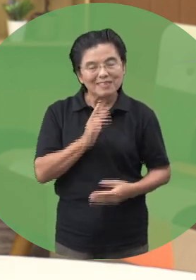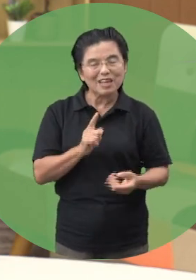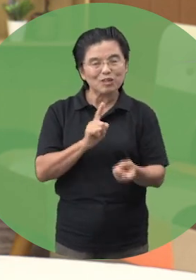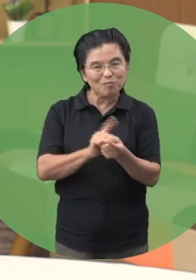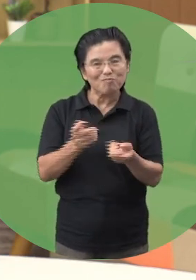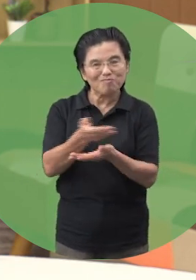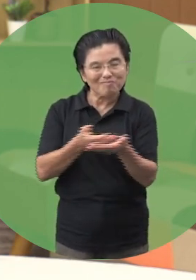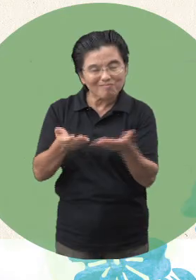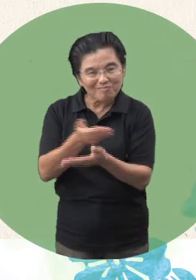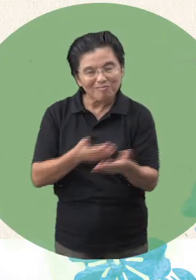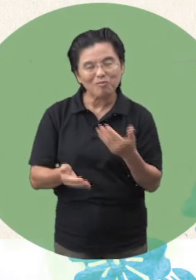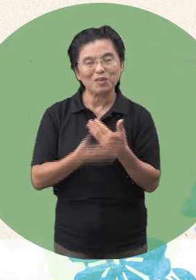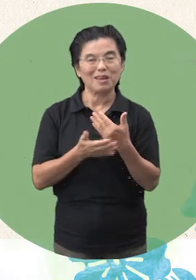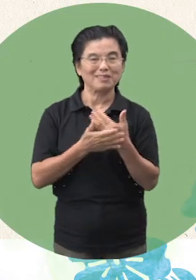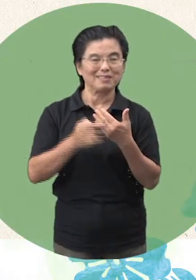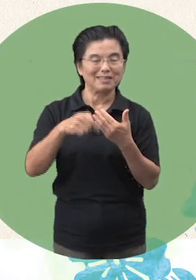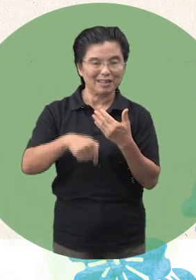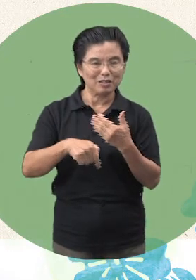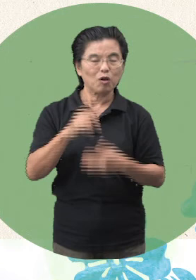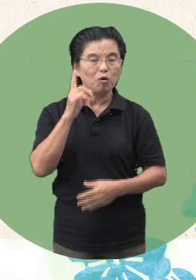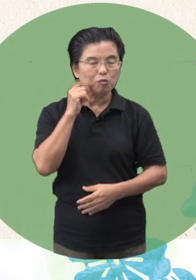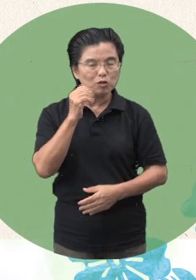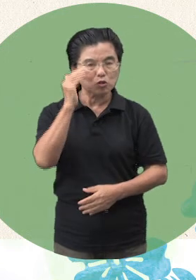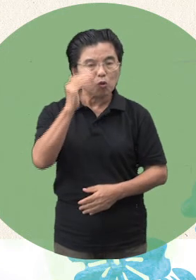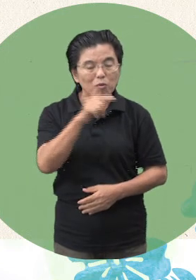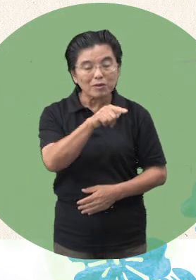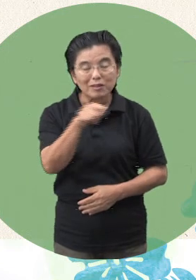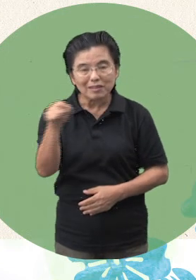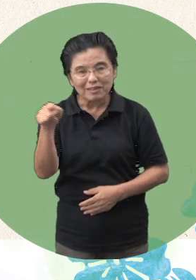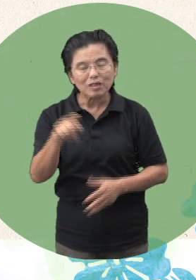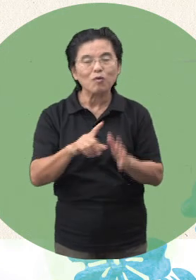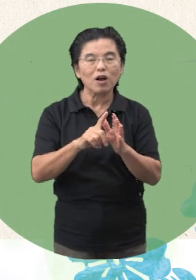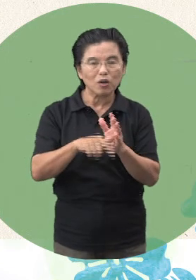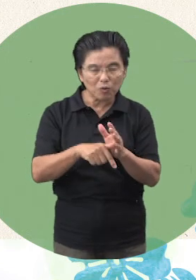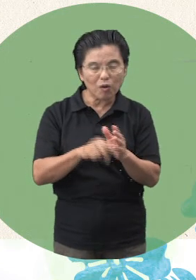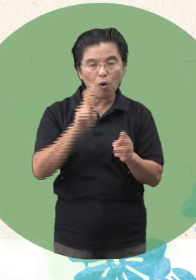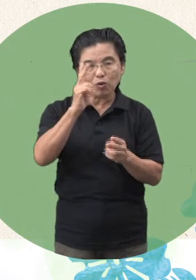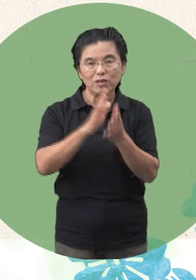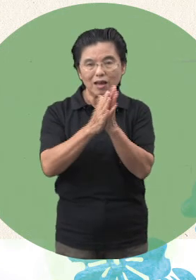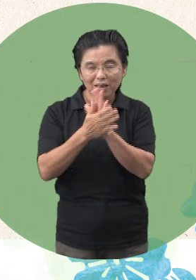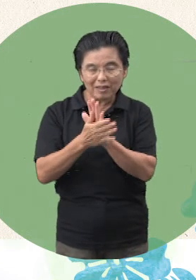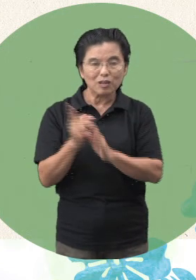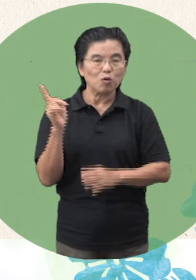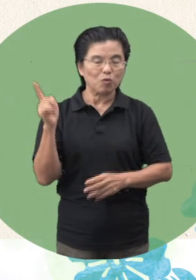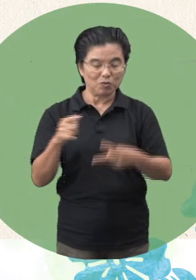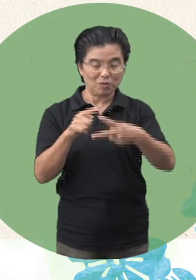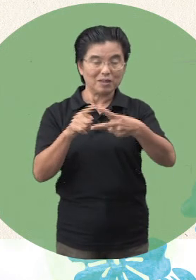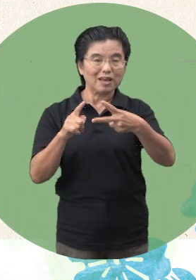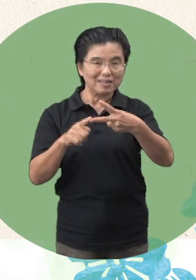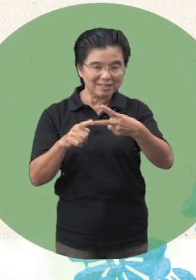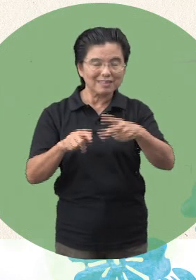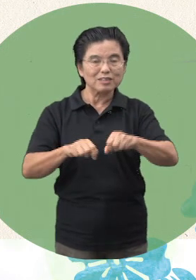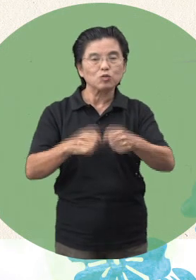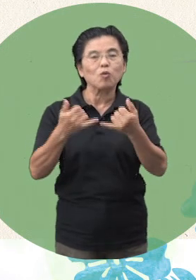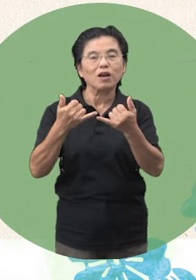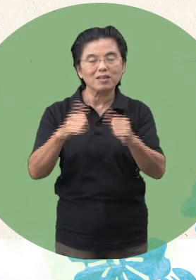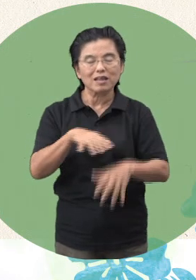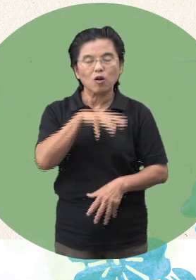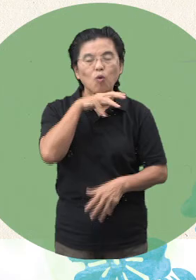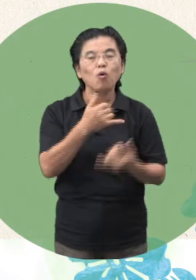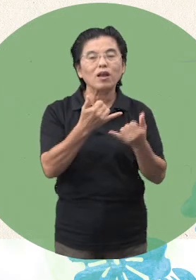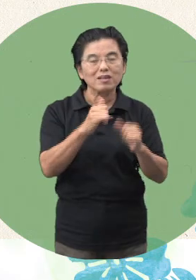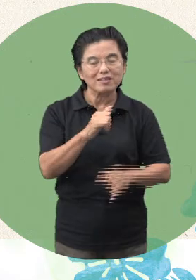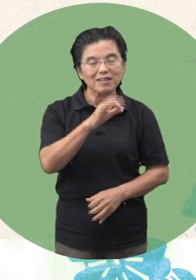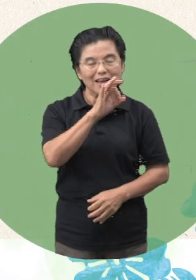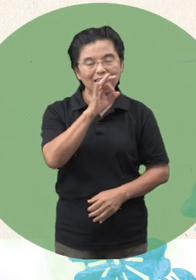切ですよね。もしも困っている人を見かけたら、県内のご覧の2カ所に障害者・高齢者観